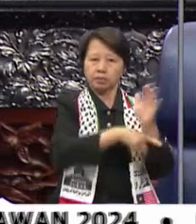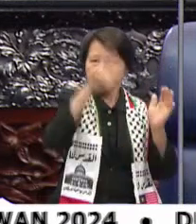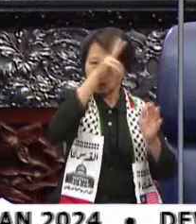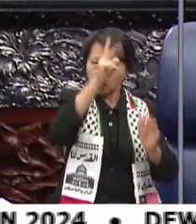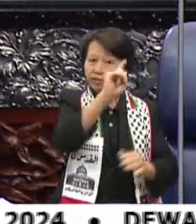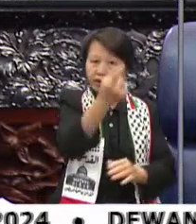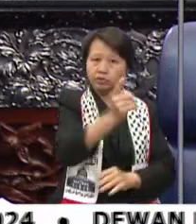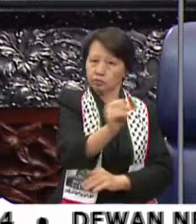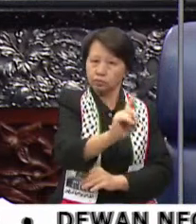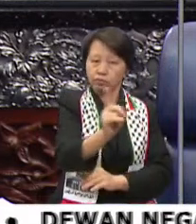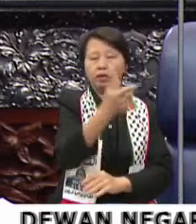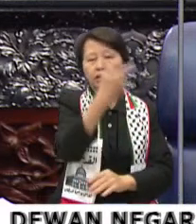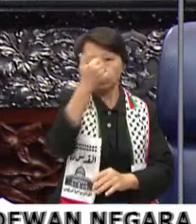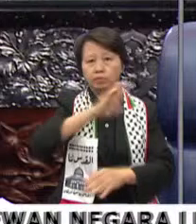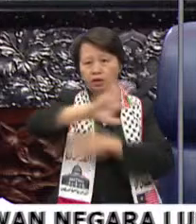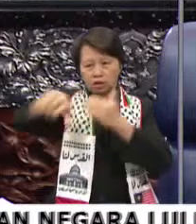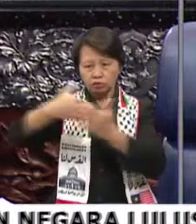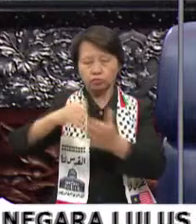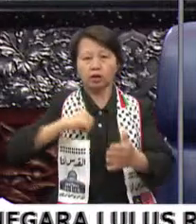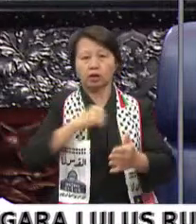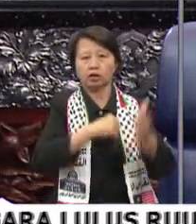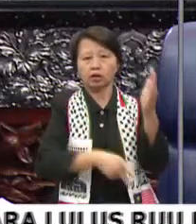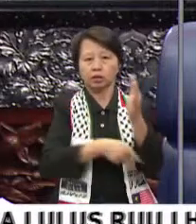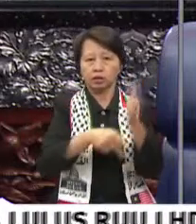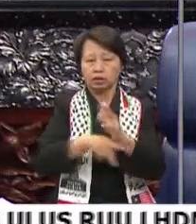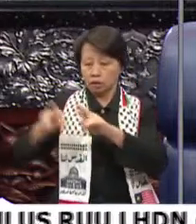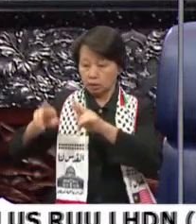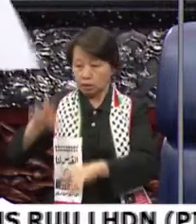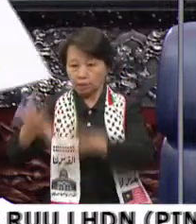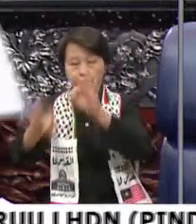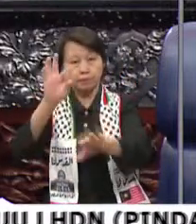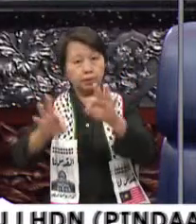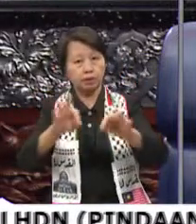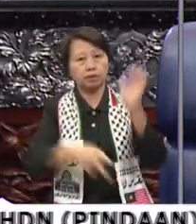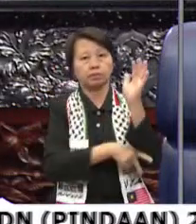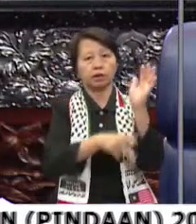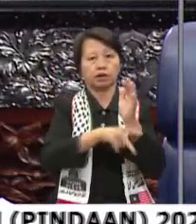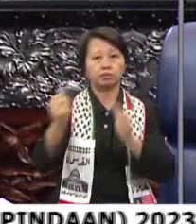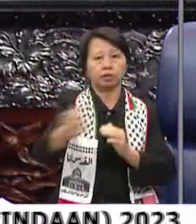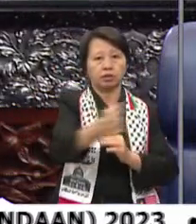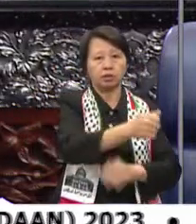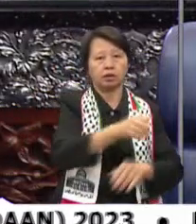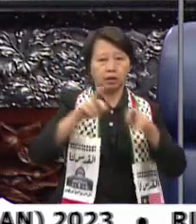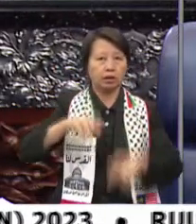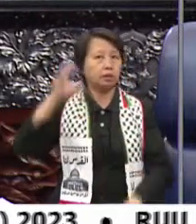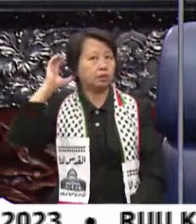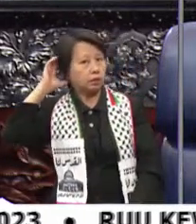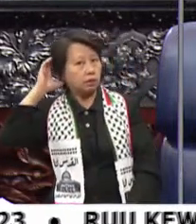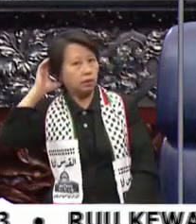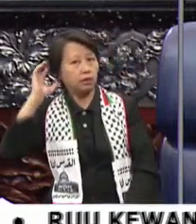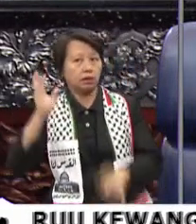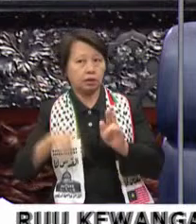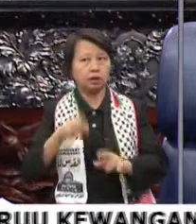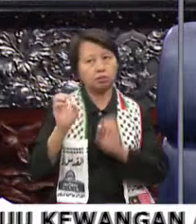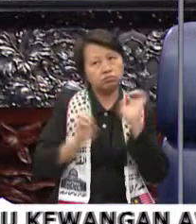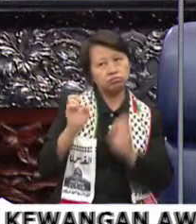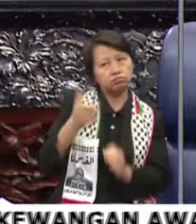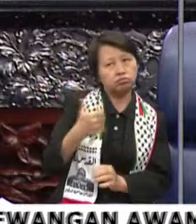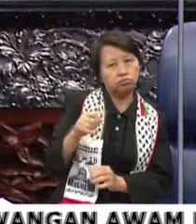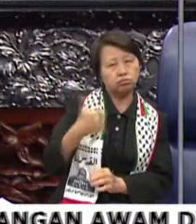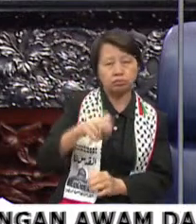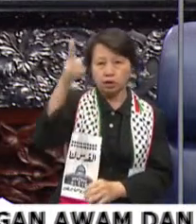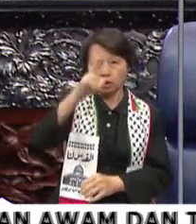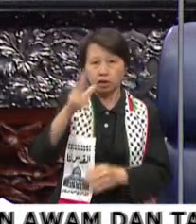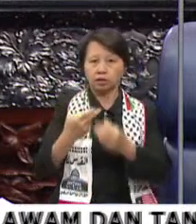sahaja kerana semua ahli parlimen dipilih oleh rakyat di parlimen masing-masing rakyat mendengar yang berhormat Tan Sri kerajaan